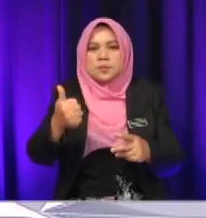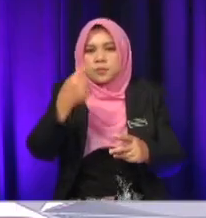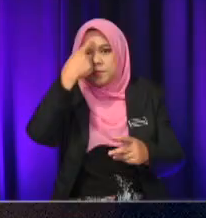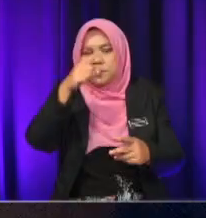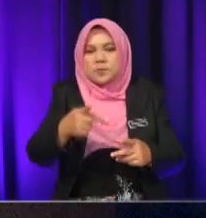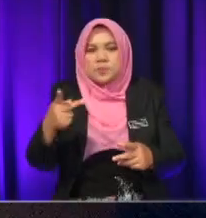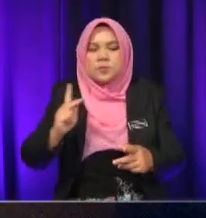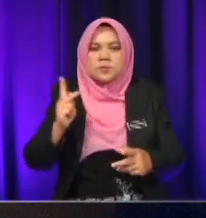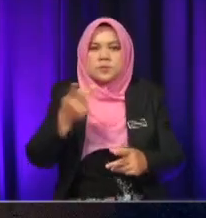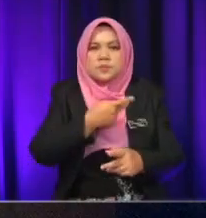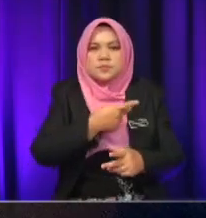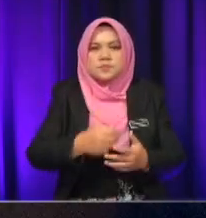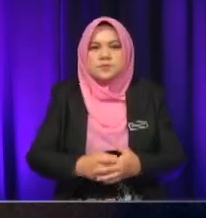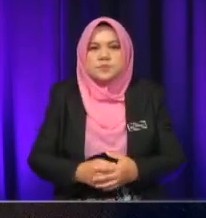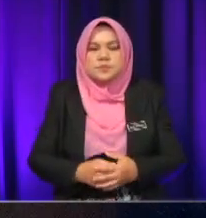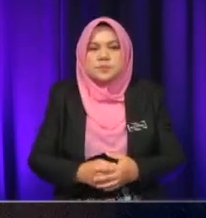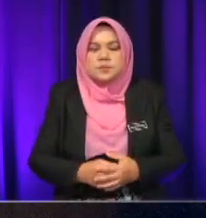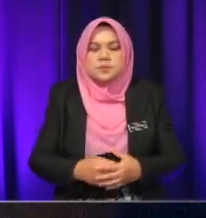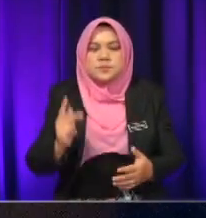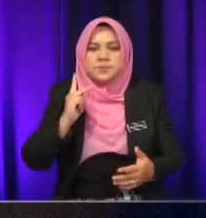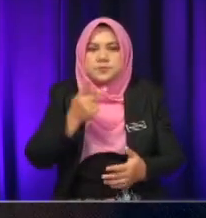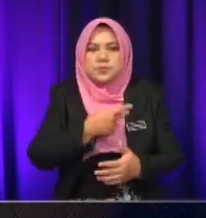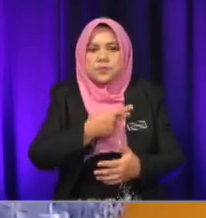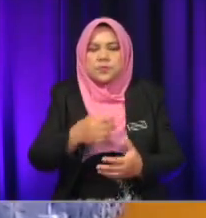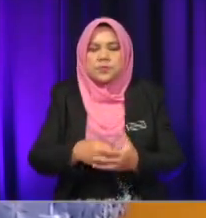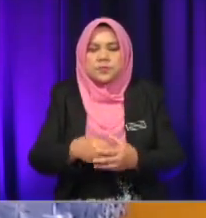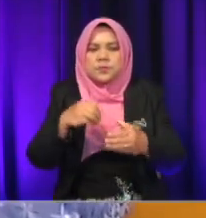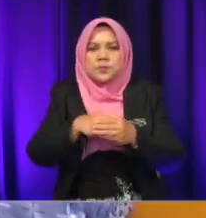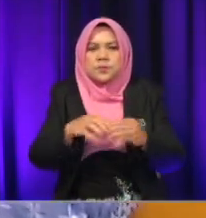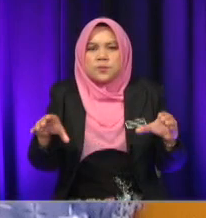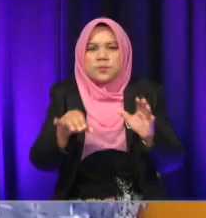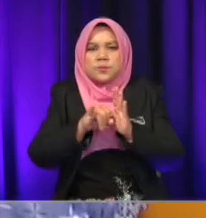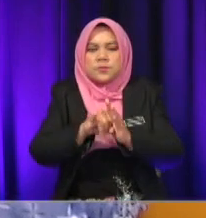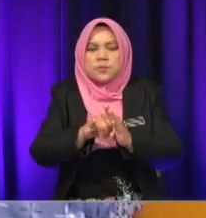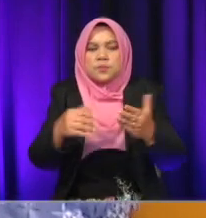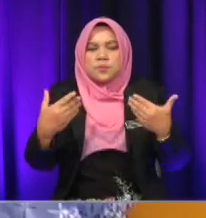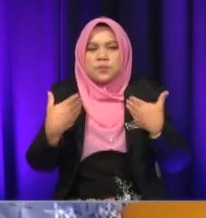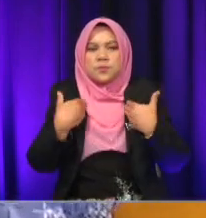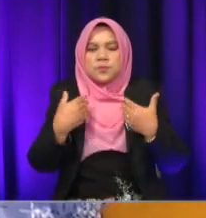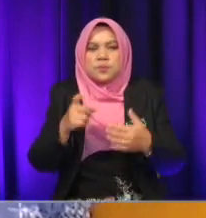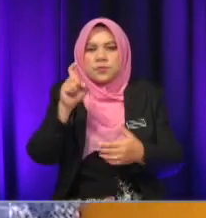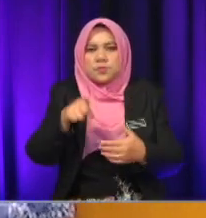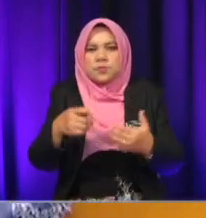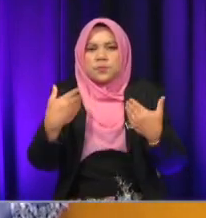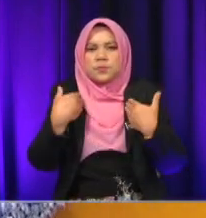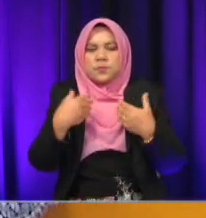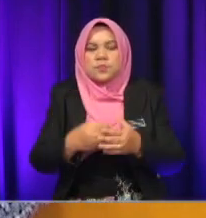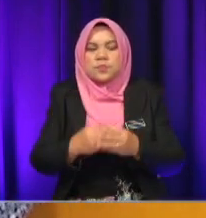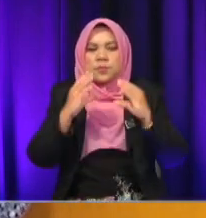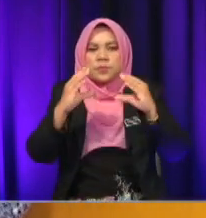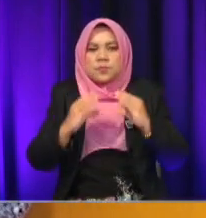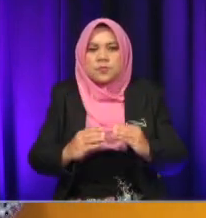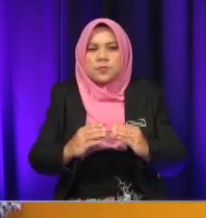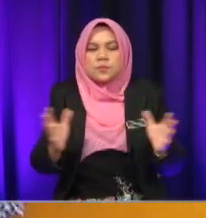Okey, baiklah Syafiqah. Kita dalam buat pengiklanan ni perlulah ada kaedah, beberapa kaedah yang